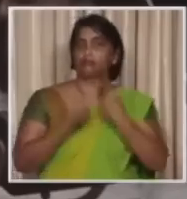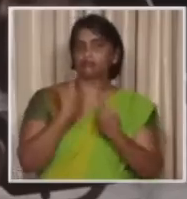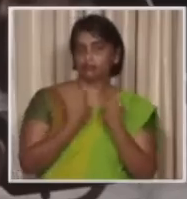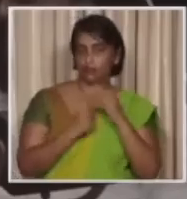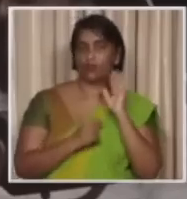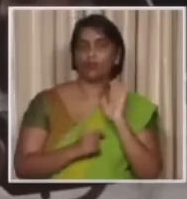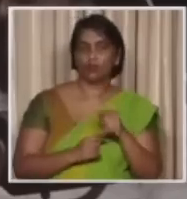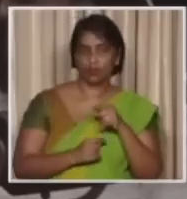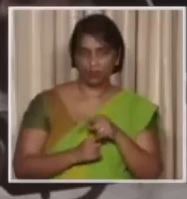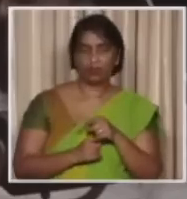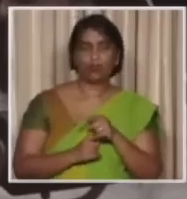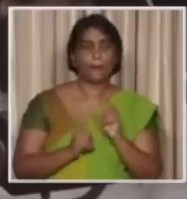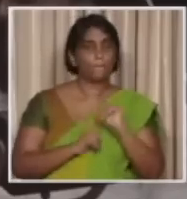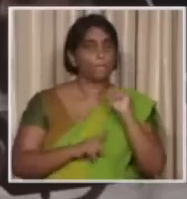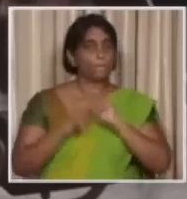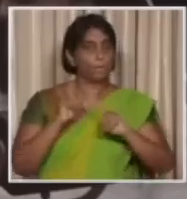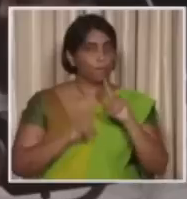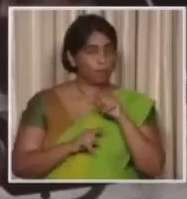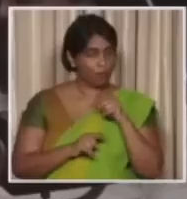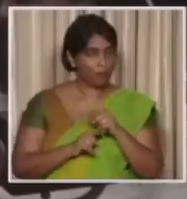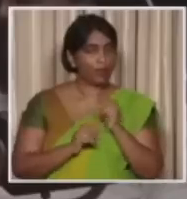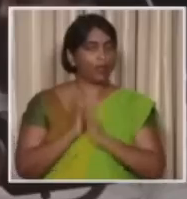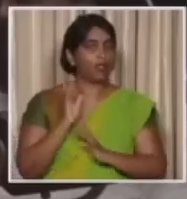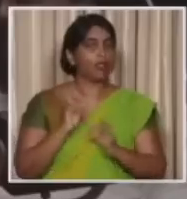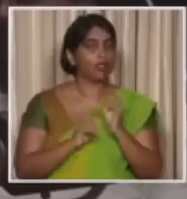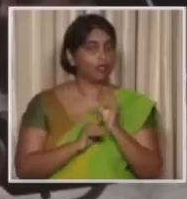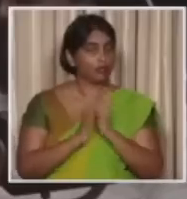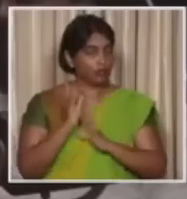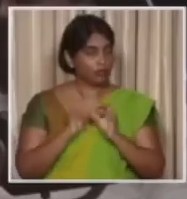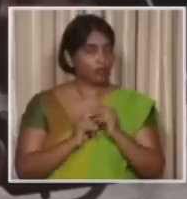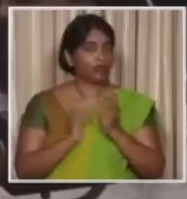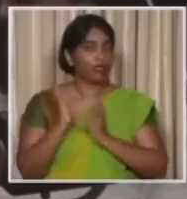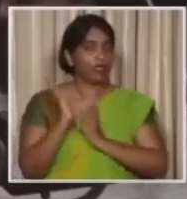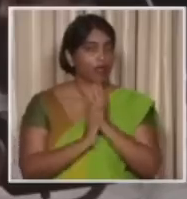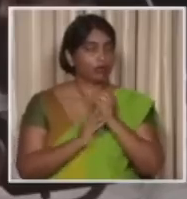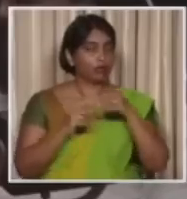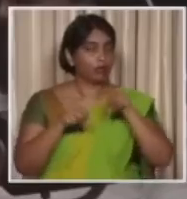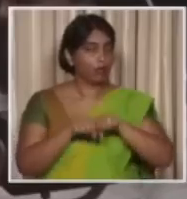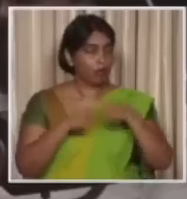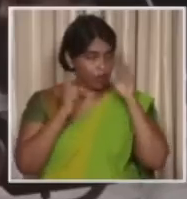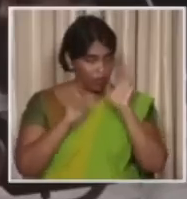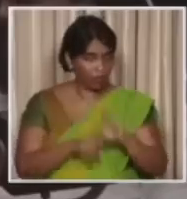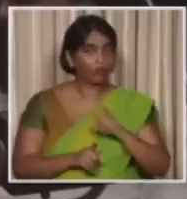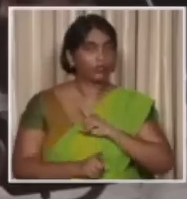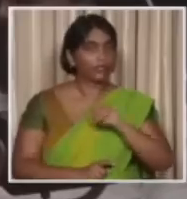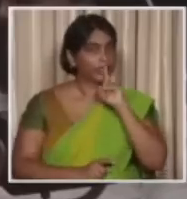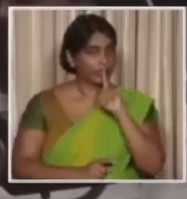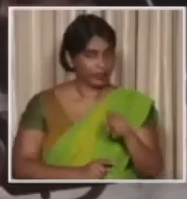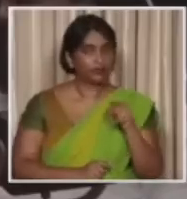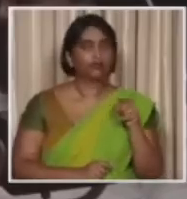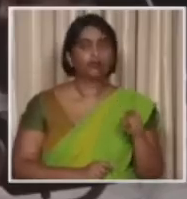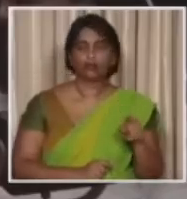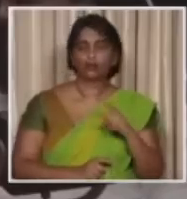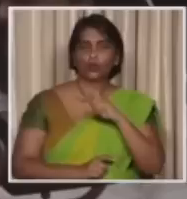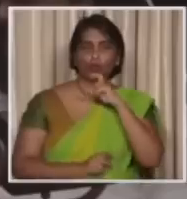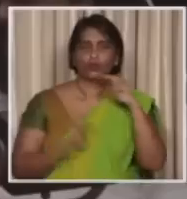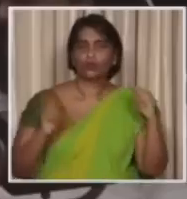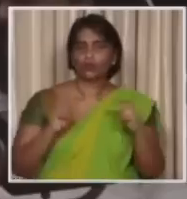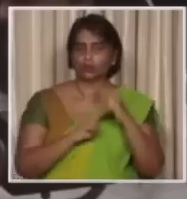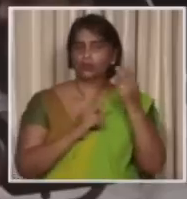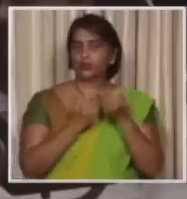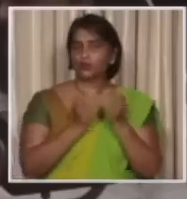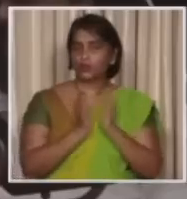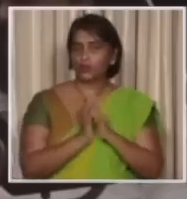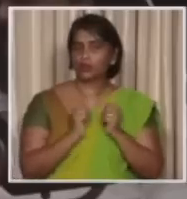ඕනේ. ඒක පාර්ලිමේන්තු මන්ත්‍රීවරුන්ගේ වරප්‍රසාද උල්ලංඝනය කිරීමක් හැටියට ගන්නවා නම් එනම් ශ්‍රේෂ්ඨ අධිකරණයට